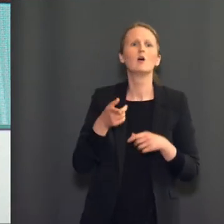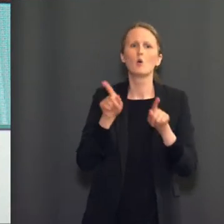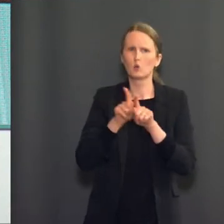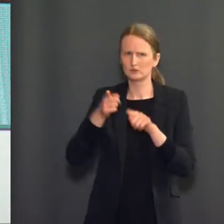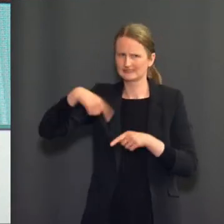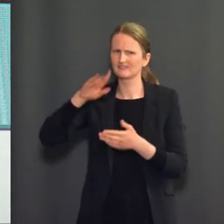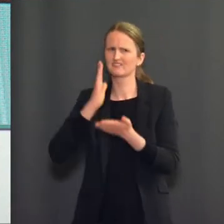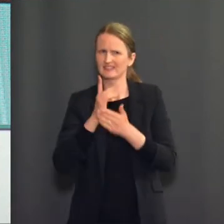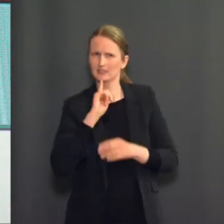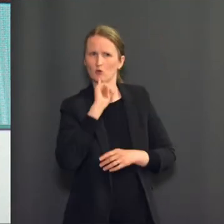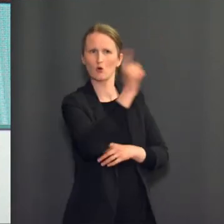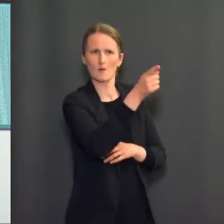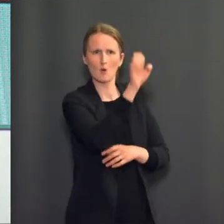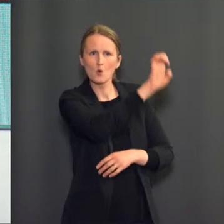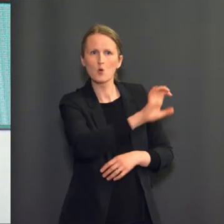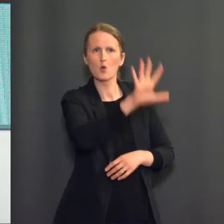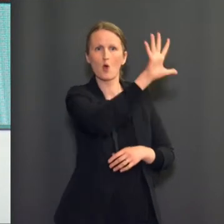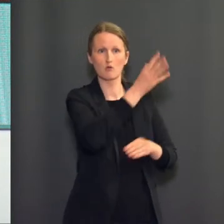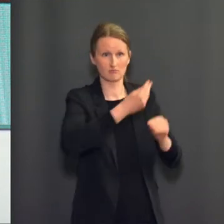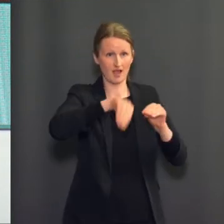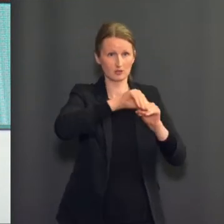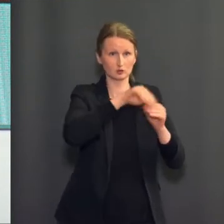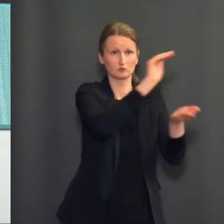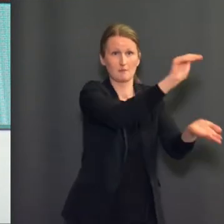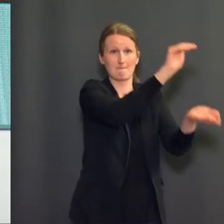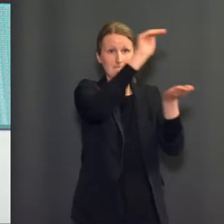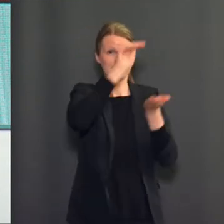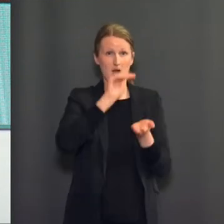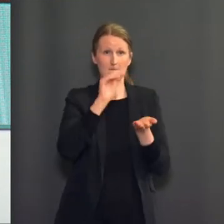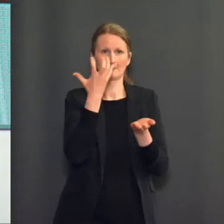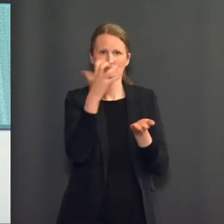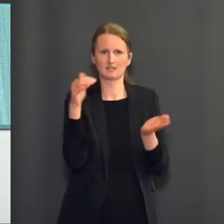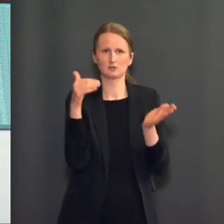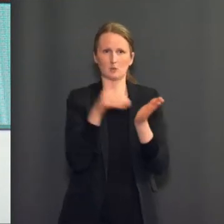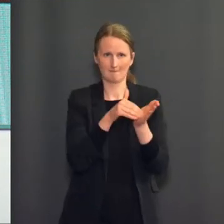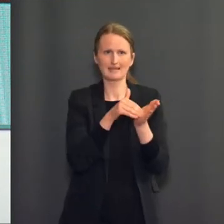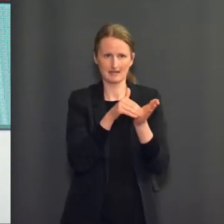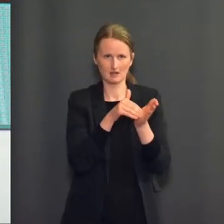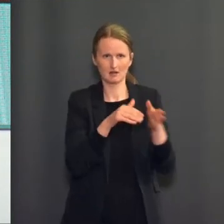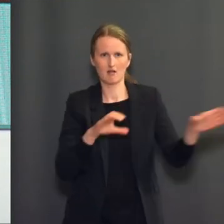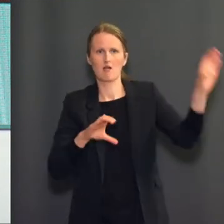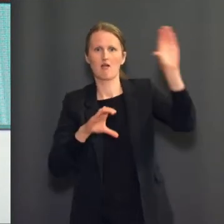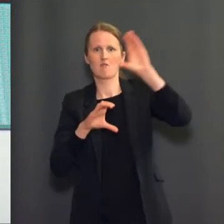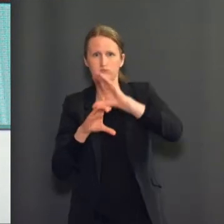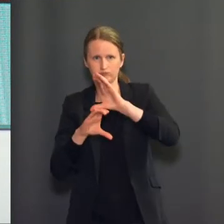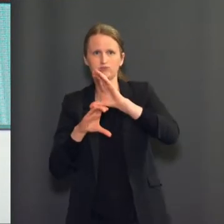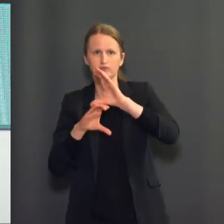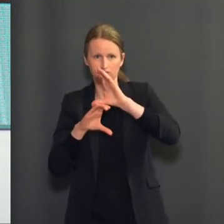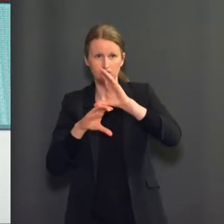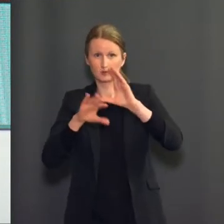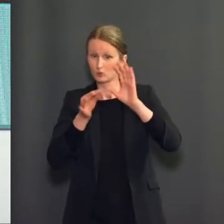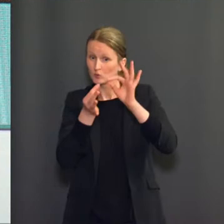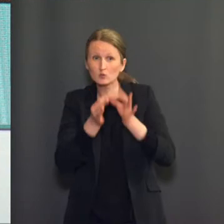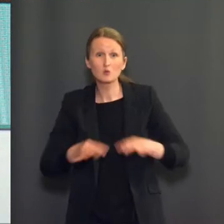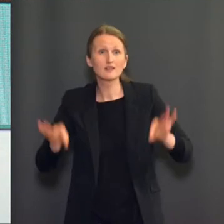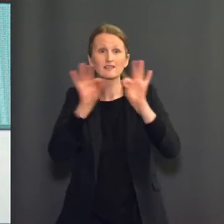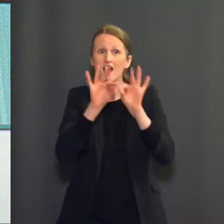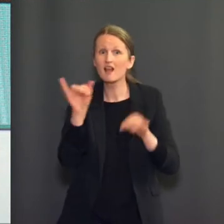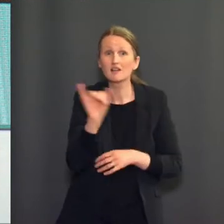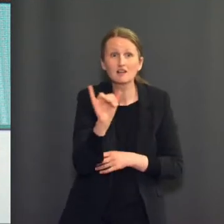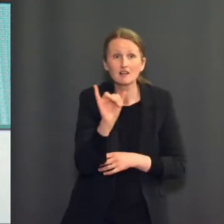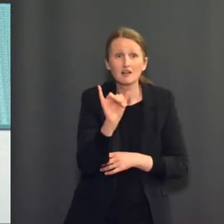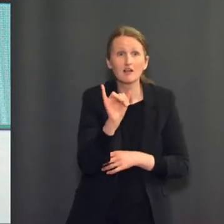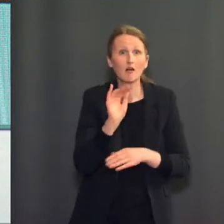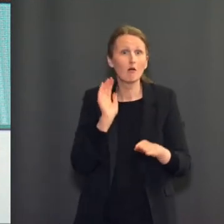d'acquérir 500 000 tests supplémentaires et quand ceux-ci auront été livrés, nous disposerons d'un peu plus d'un million